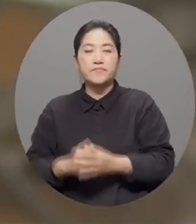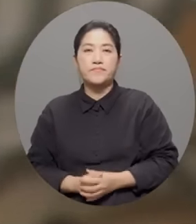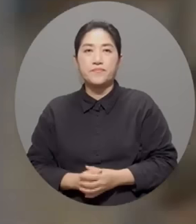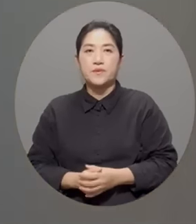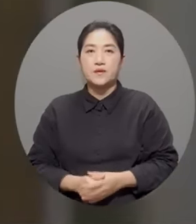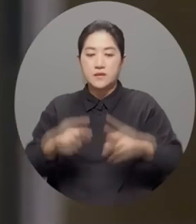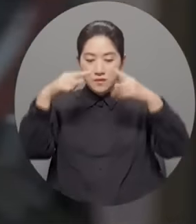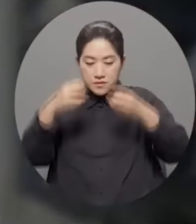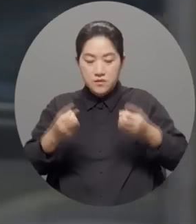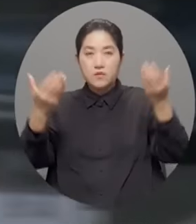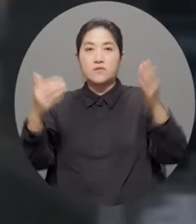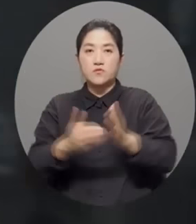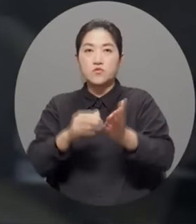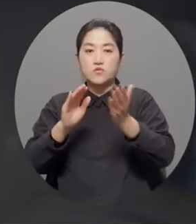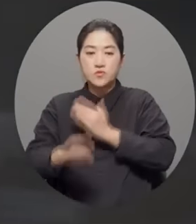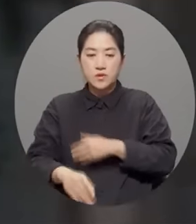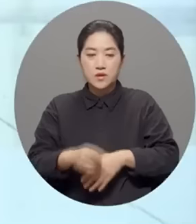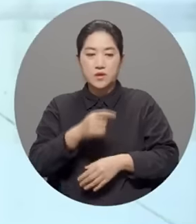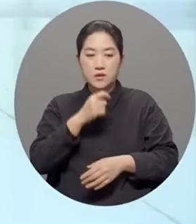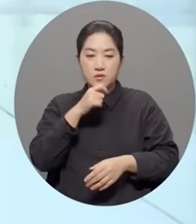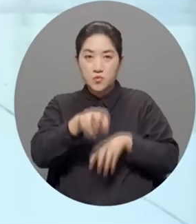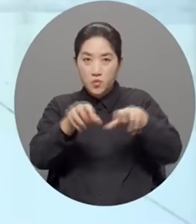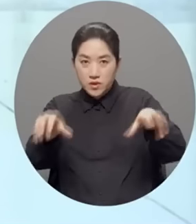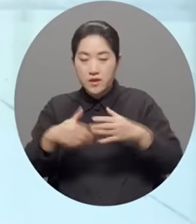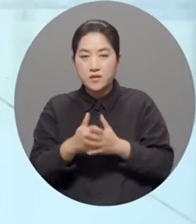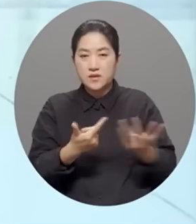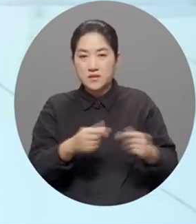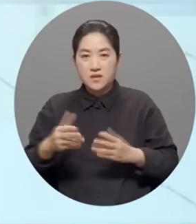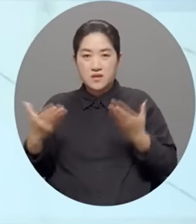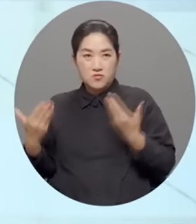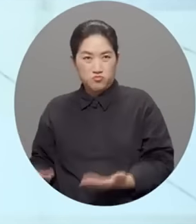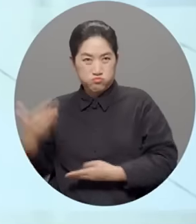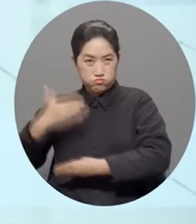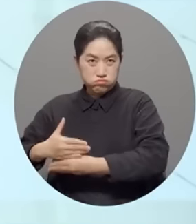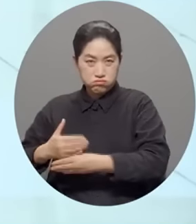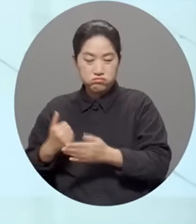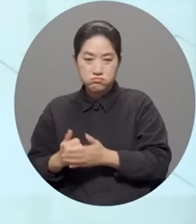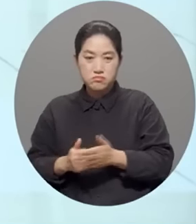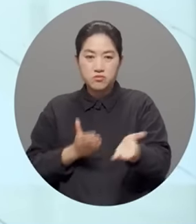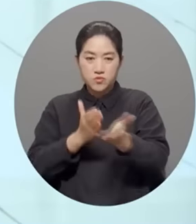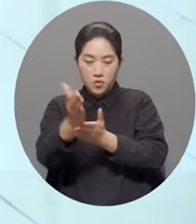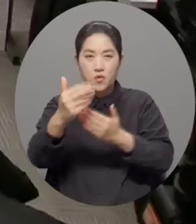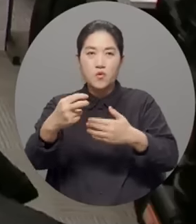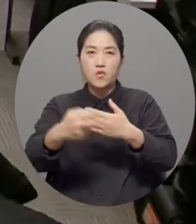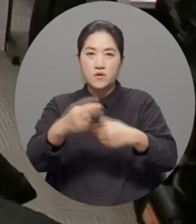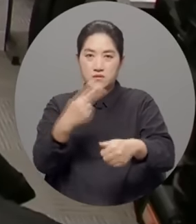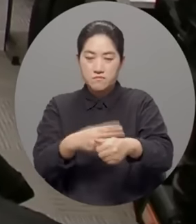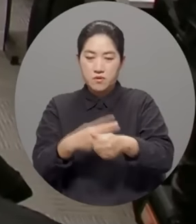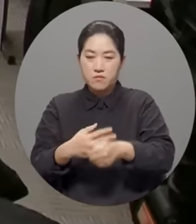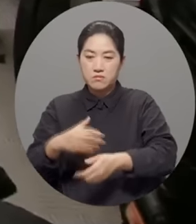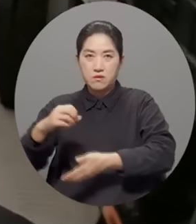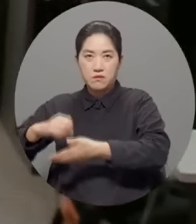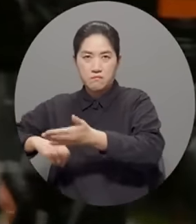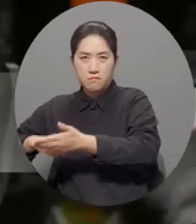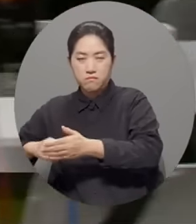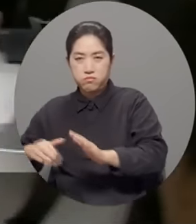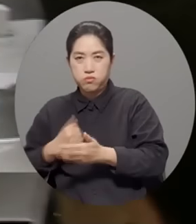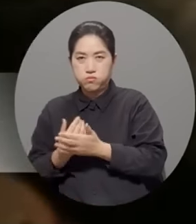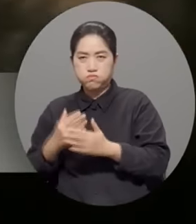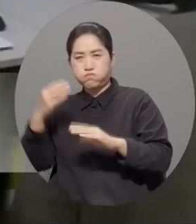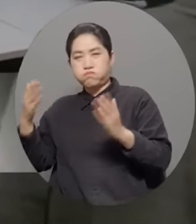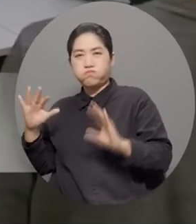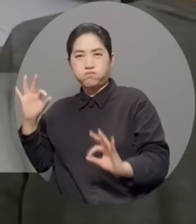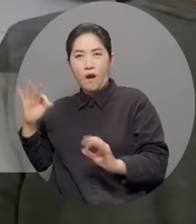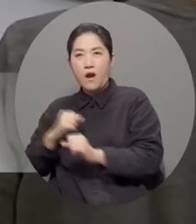설 연휴 이후 동네의원의 집단휴진, 전공의들의 진료 현장 이탈 가능성이 높아진 상황. 이에 정부는